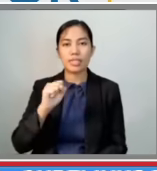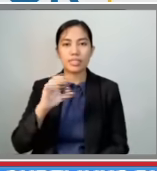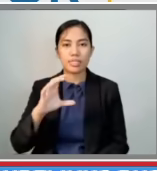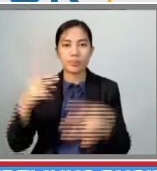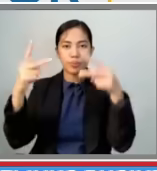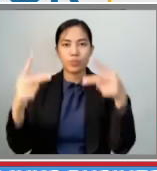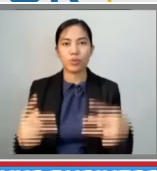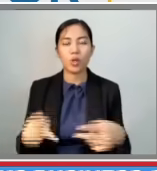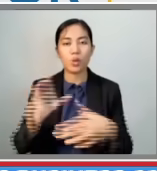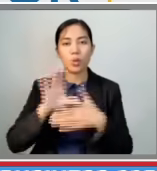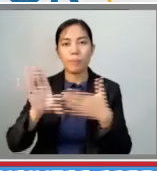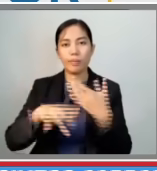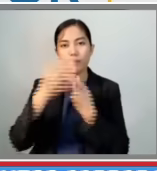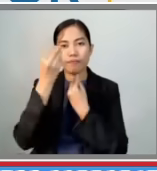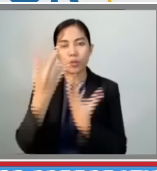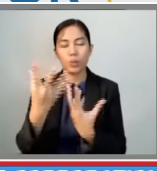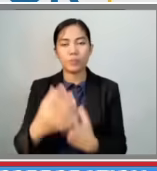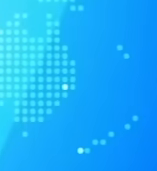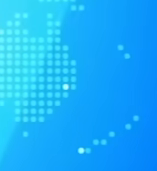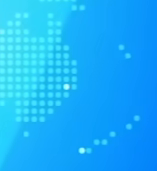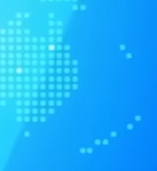cse.gov.ph/career.